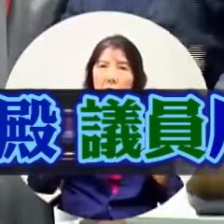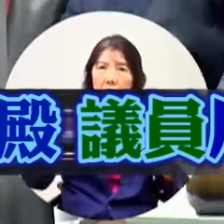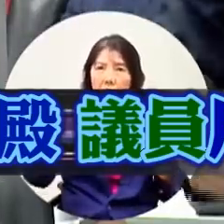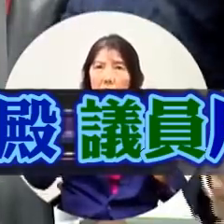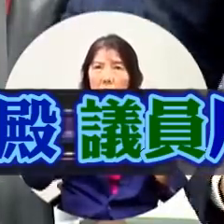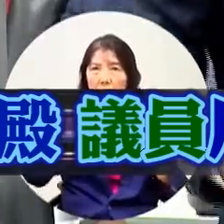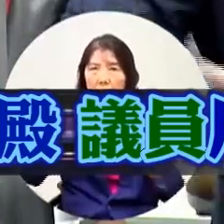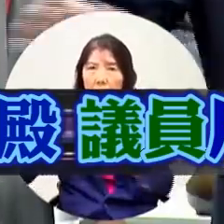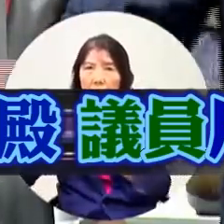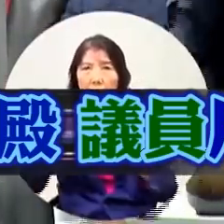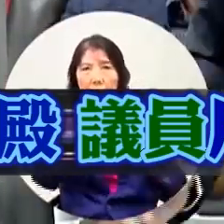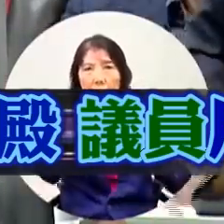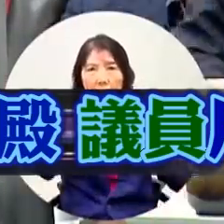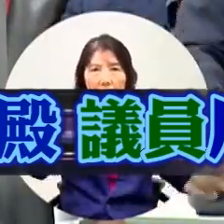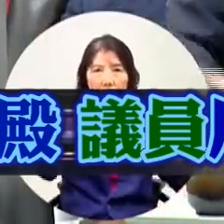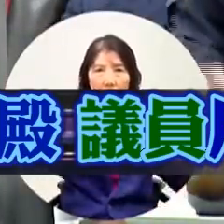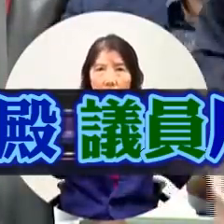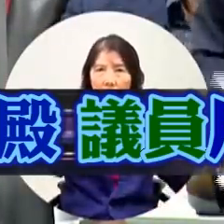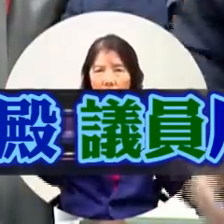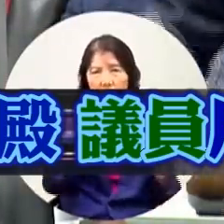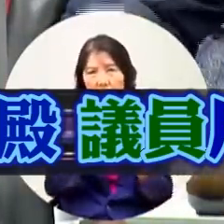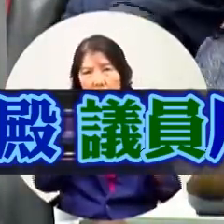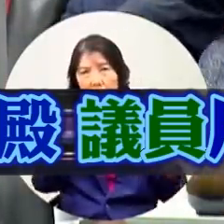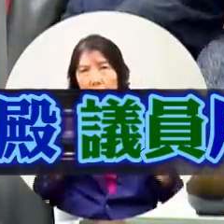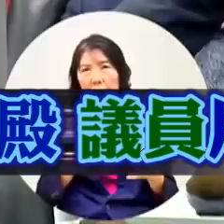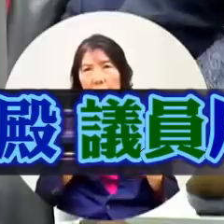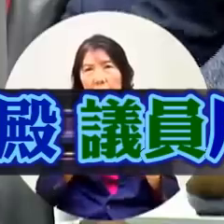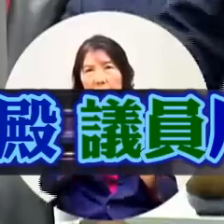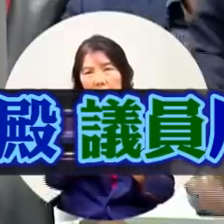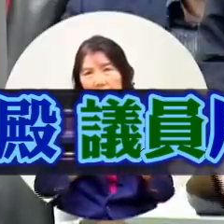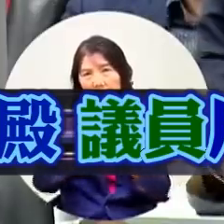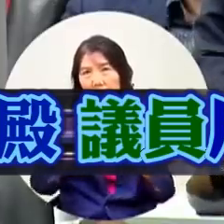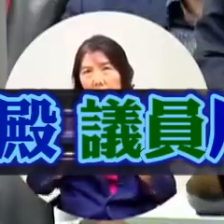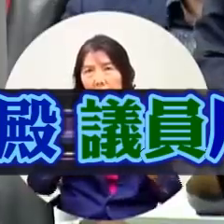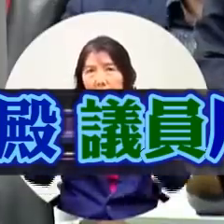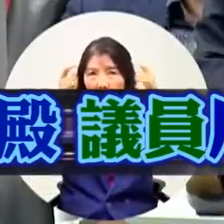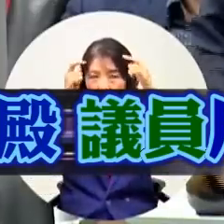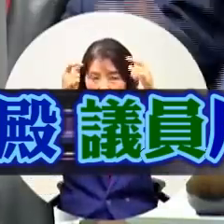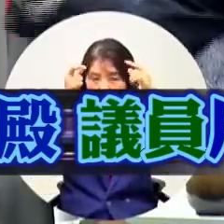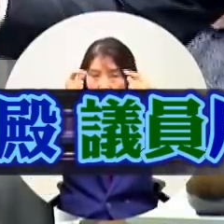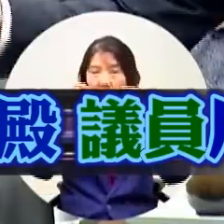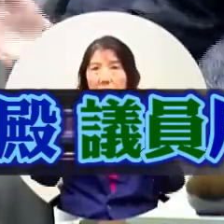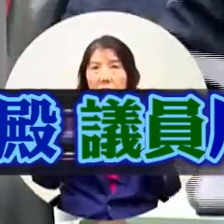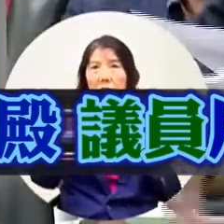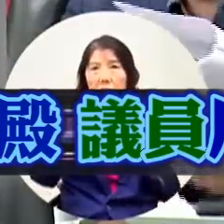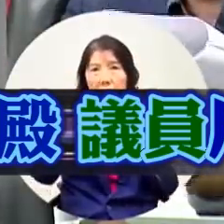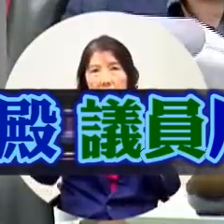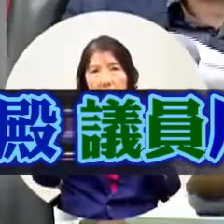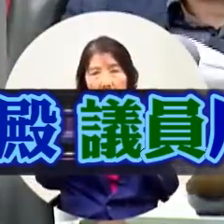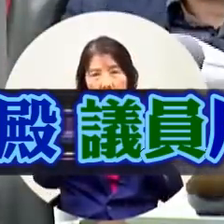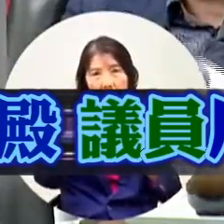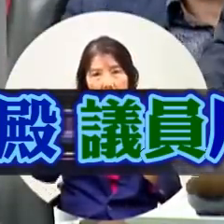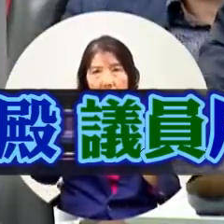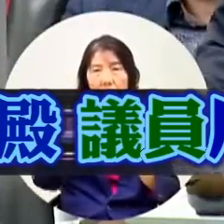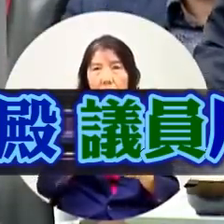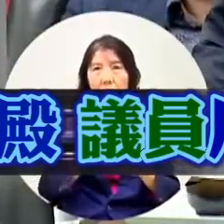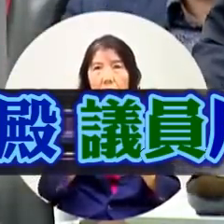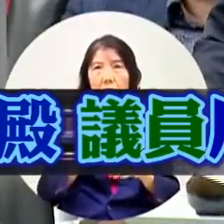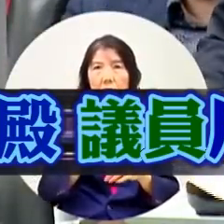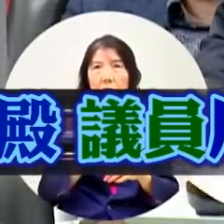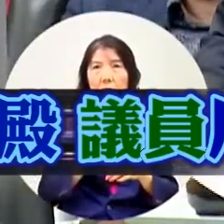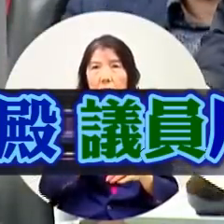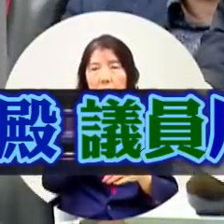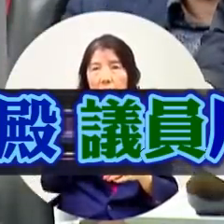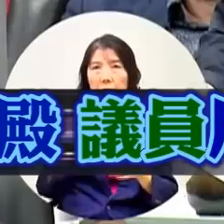界大厂想说这个情况怎么办？要撤出，这不是高雄最好的机会吗？这不是高雄最好的机会吗？请教市长。好，我们看下